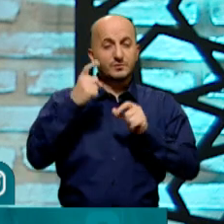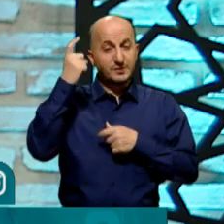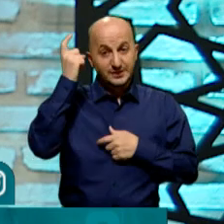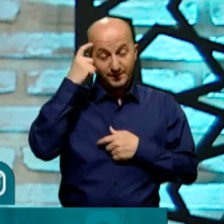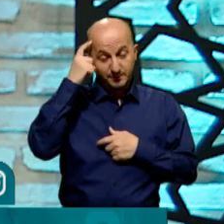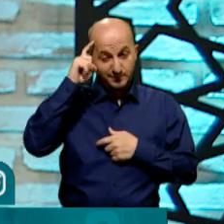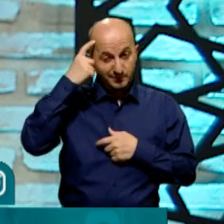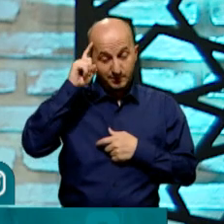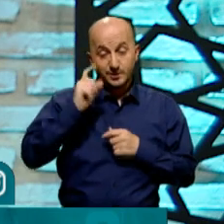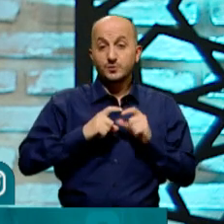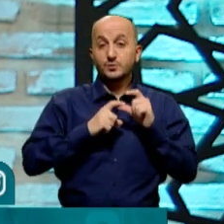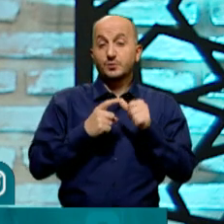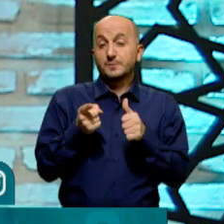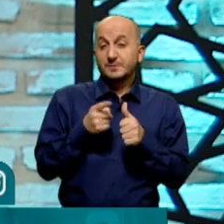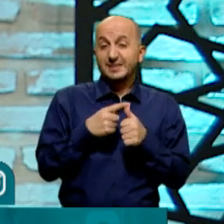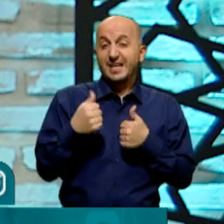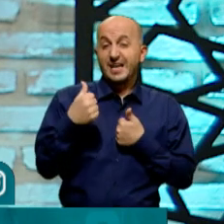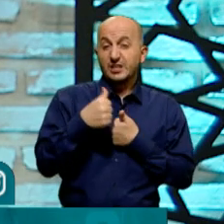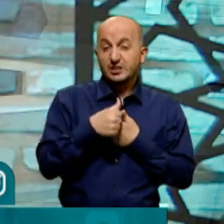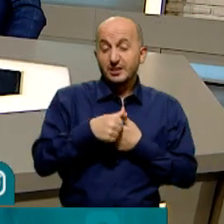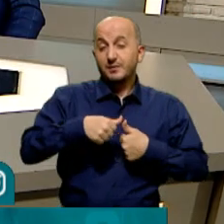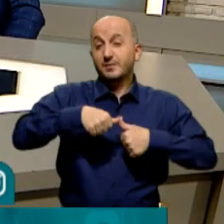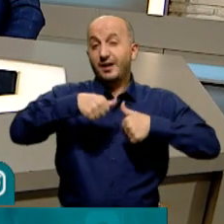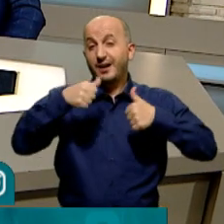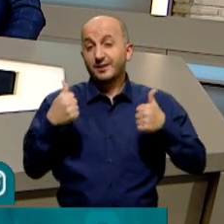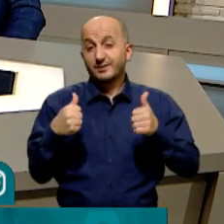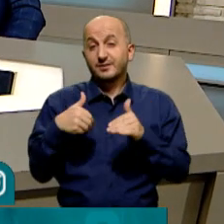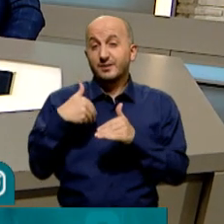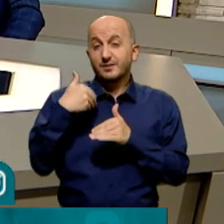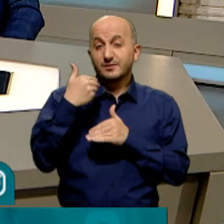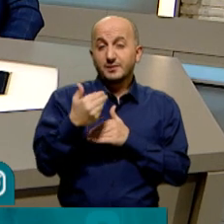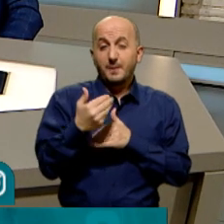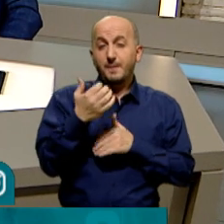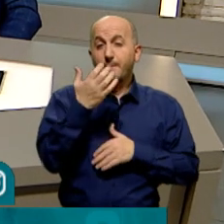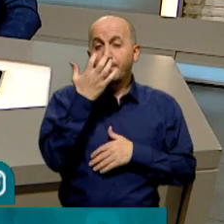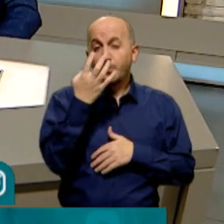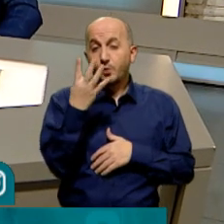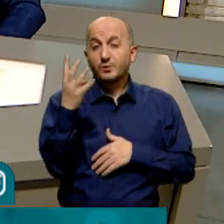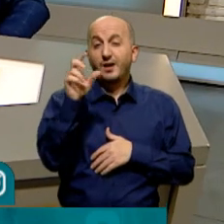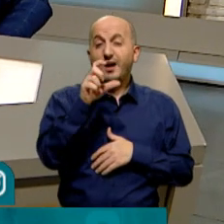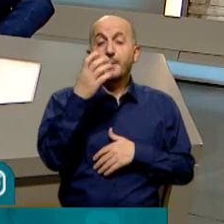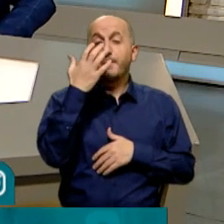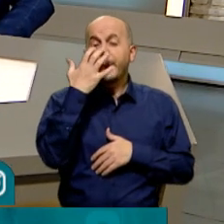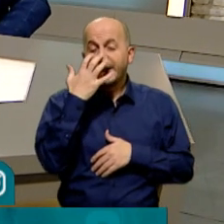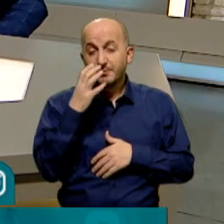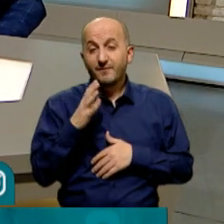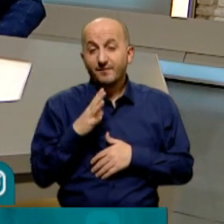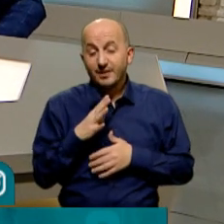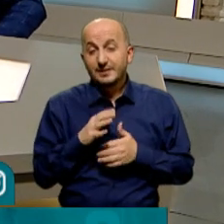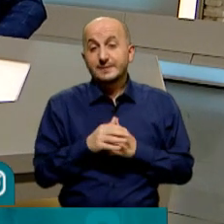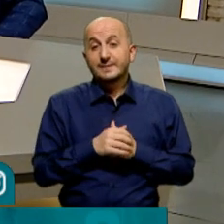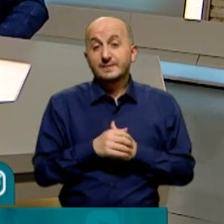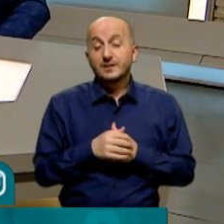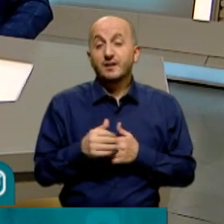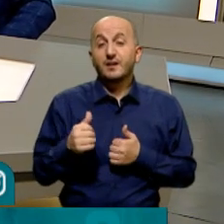soru. Birincisi şimdi eşler birbirinden ayrıldıktan sonra bir iddet vardır. İddet müddeti biliyorsunuz. Hı hı. Ya da